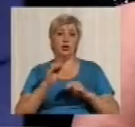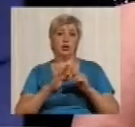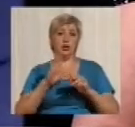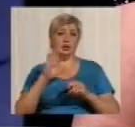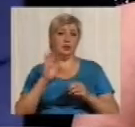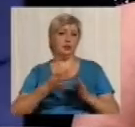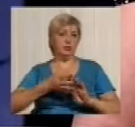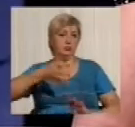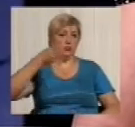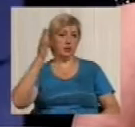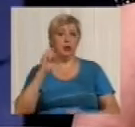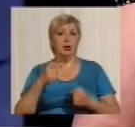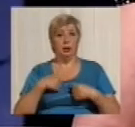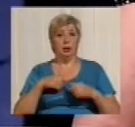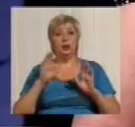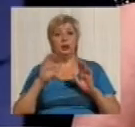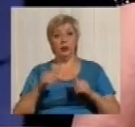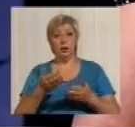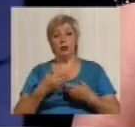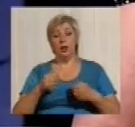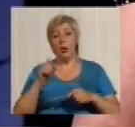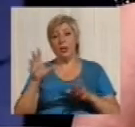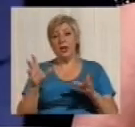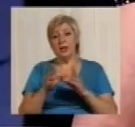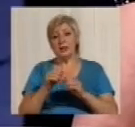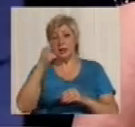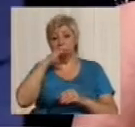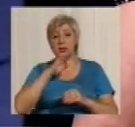с родителями решили действовать, как-то